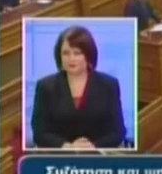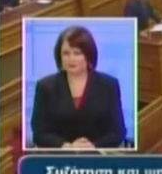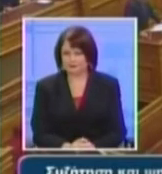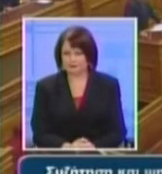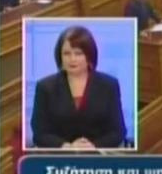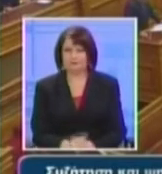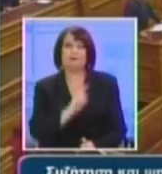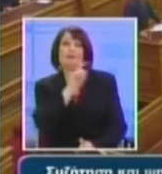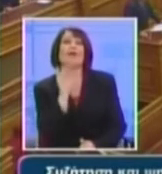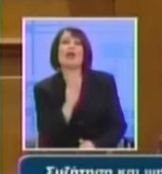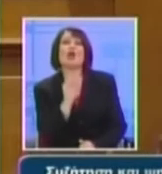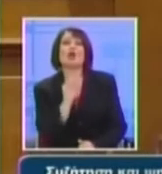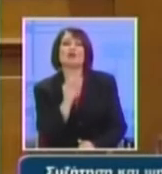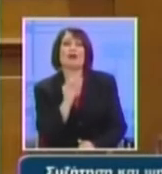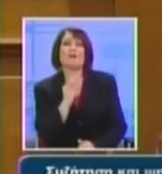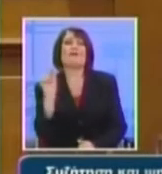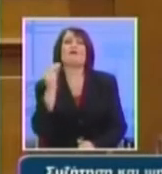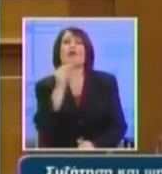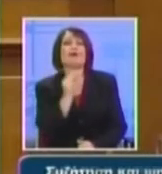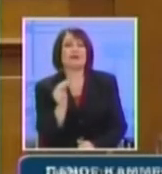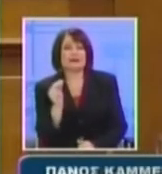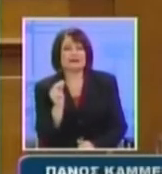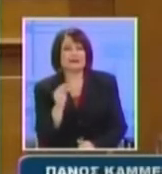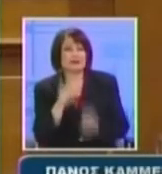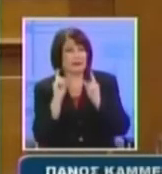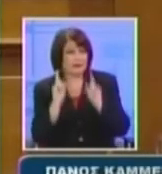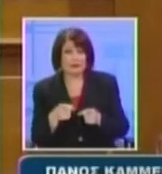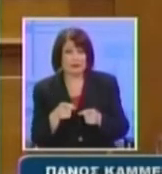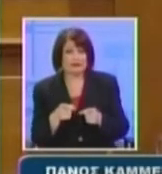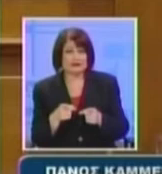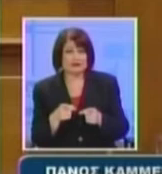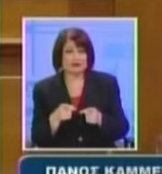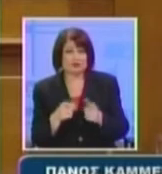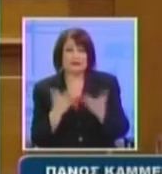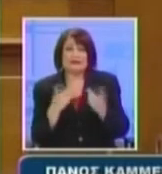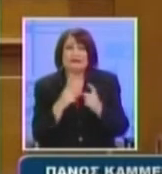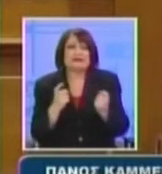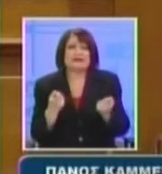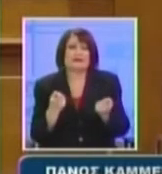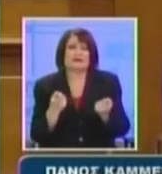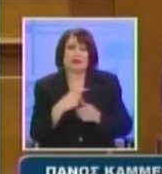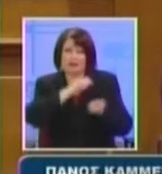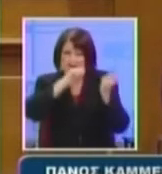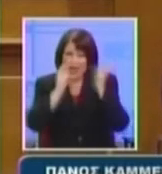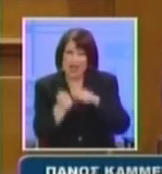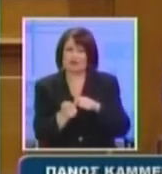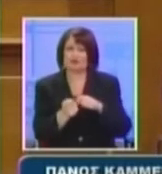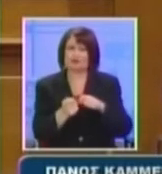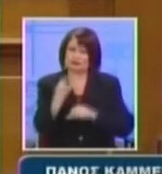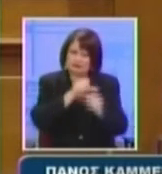Ερωτώνται σήμερα οι Έλληνες βουλευτές εάν θα αποφασίσουν να αλλάξουν αυτή την